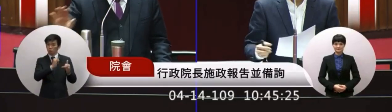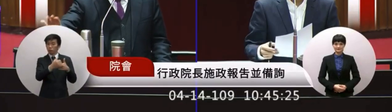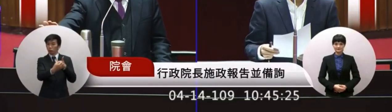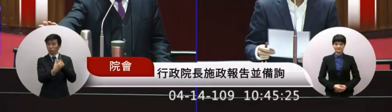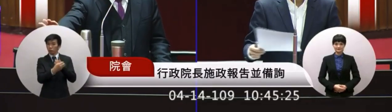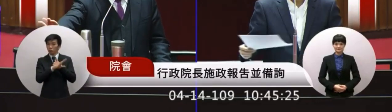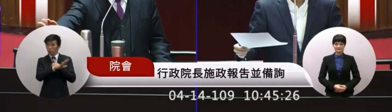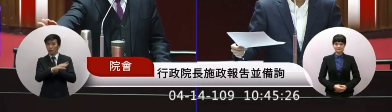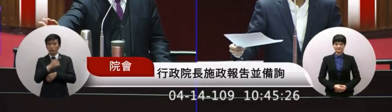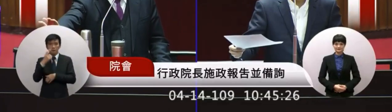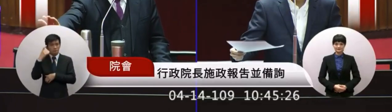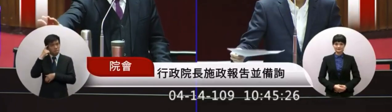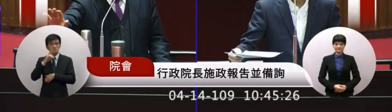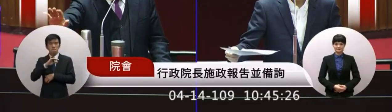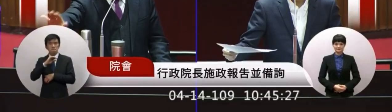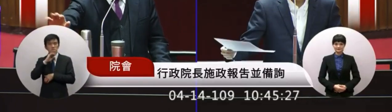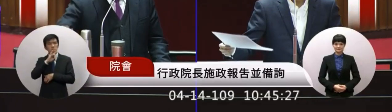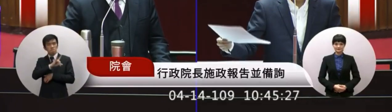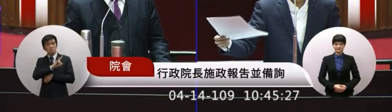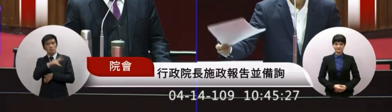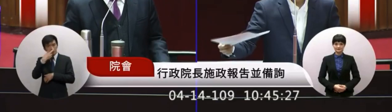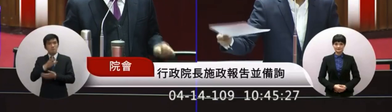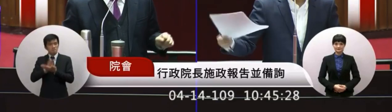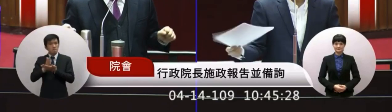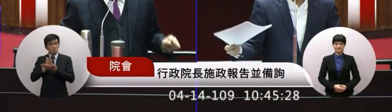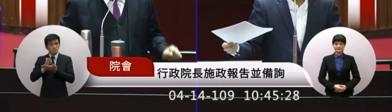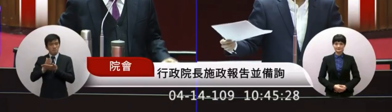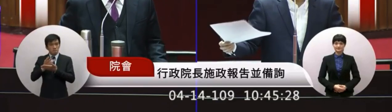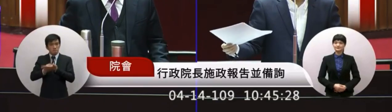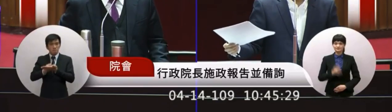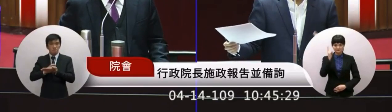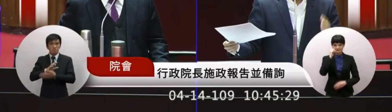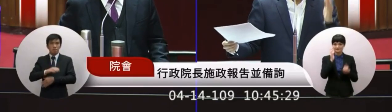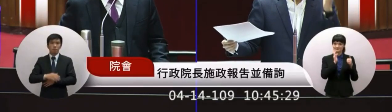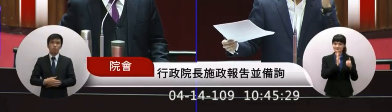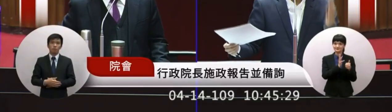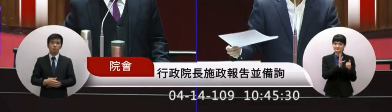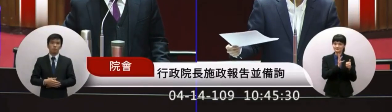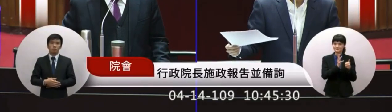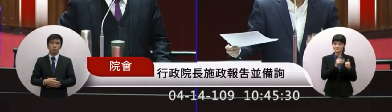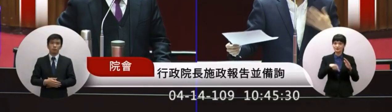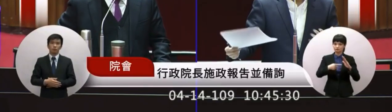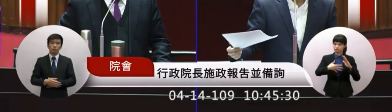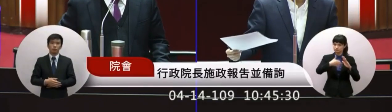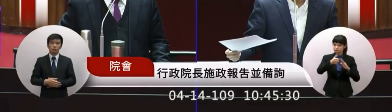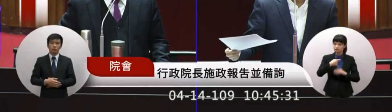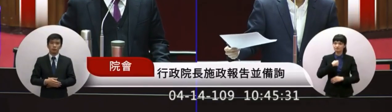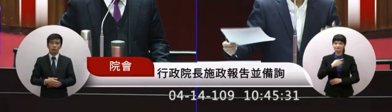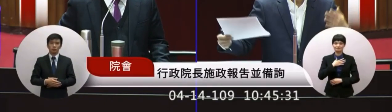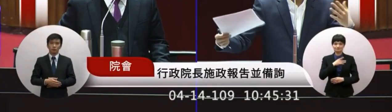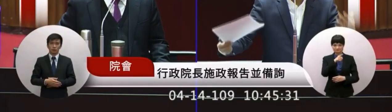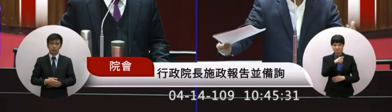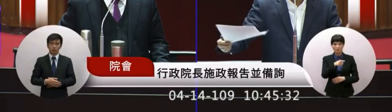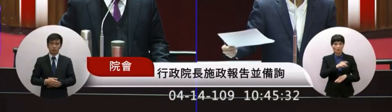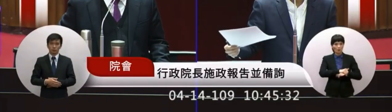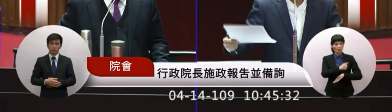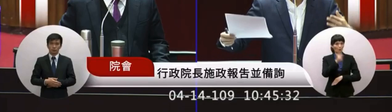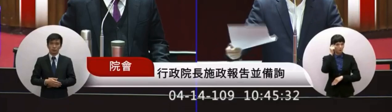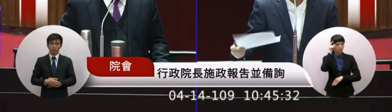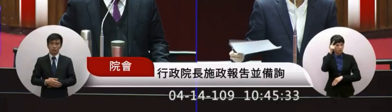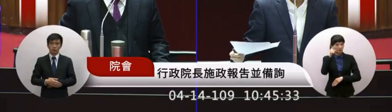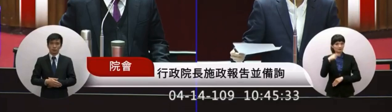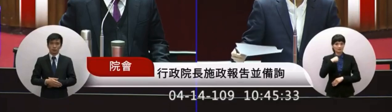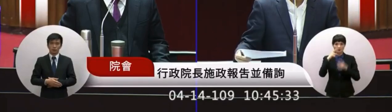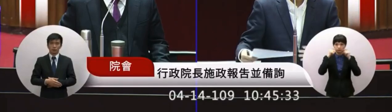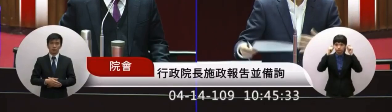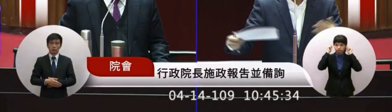觉得还不要，还在稳住一点。 金稿，因为院长，我觉得你是先知了哈。口罩怎样公爱心该